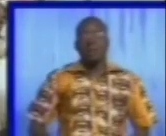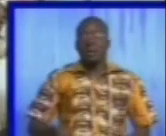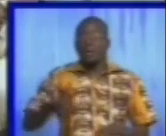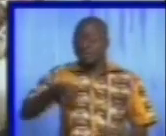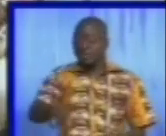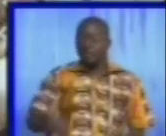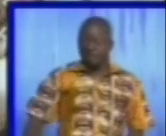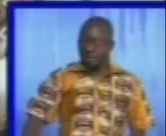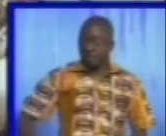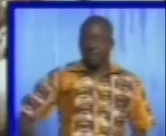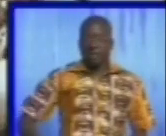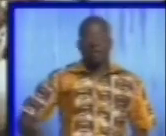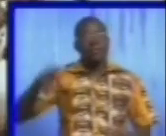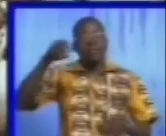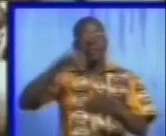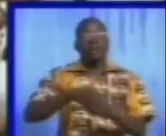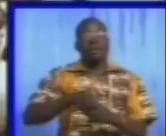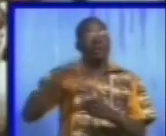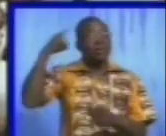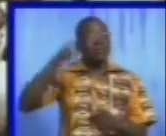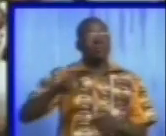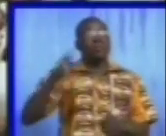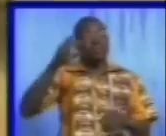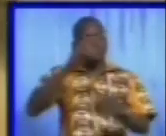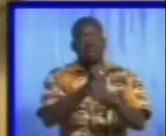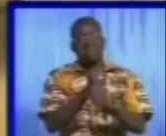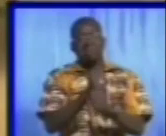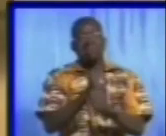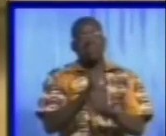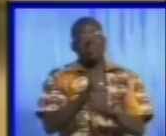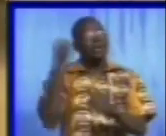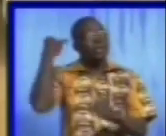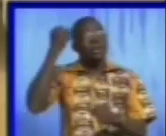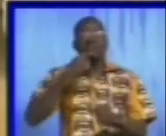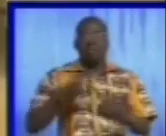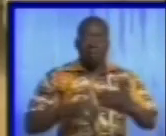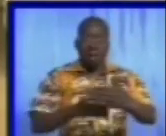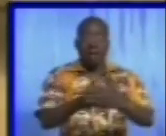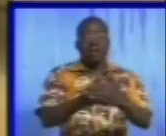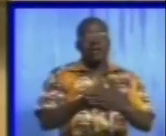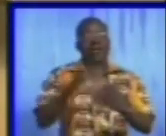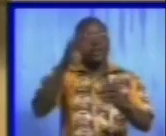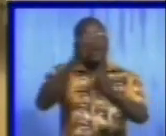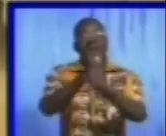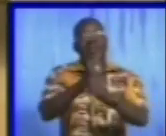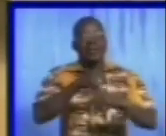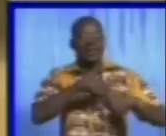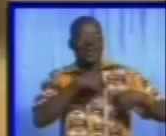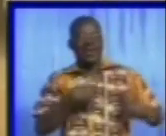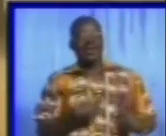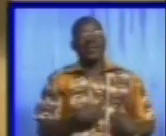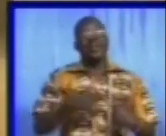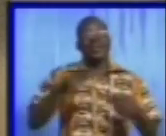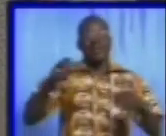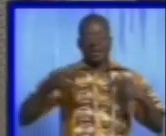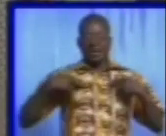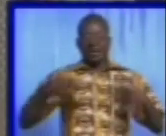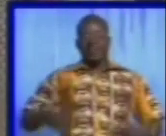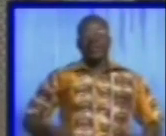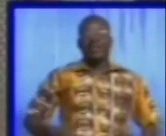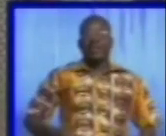valises. Dans la persévérance et l'abnégation, ils sont arrivés à conquérir les cœurs des habitants qui ont vite